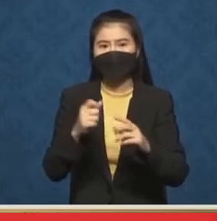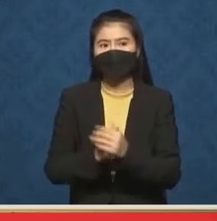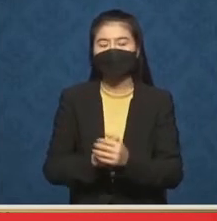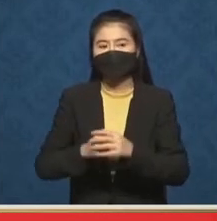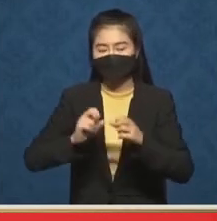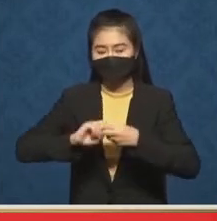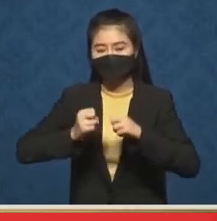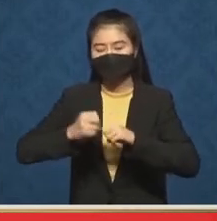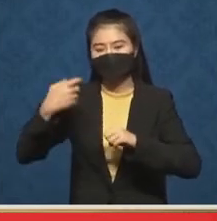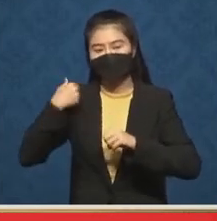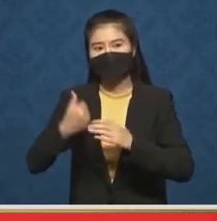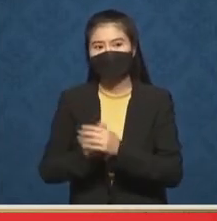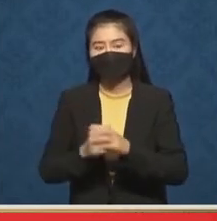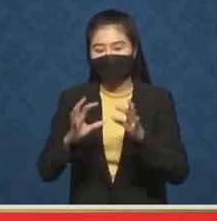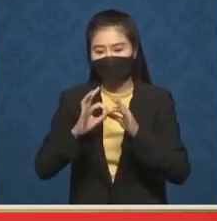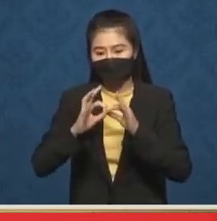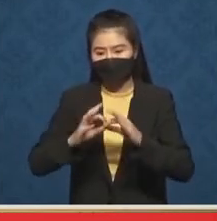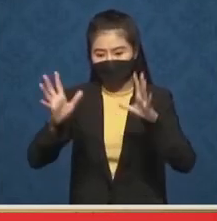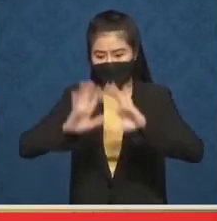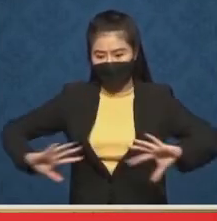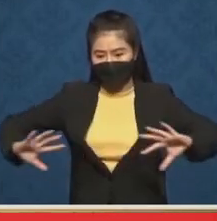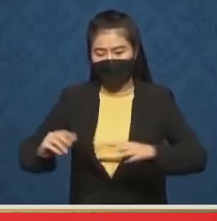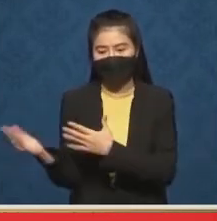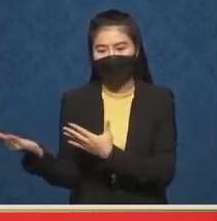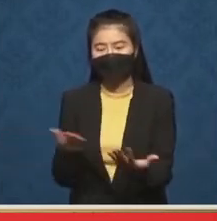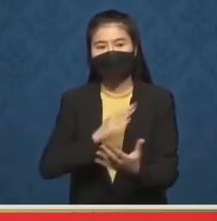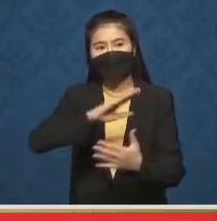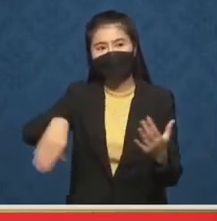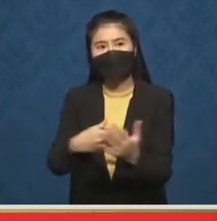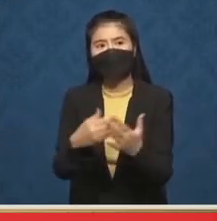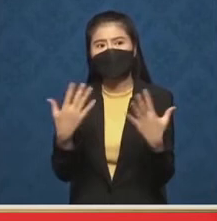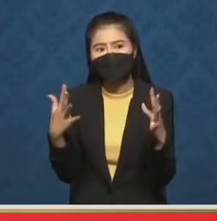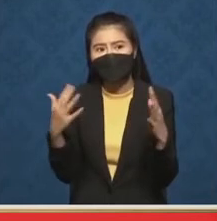ไม่ใช่ว่าเพื่อนอาเซียนทั้งหายได้รับเฉินไม่มีหรอกนะครับ